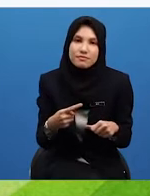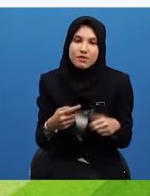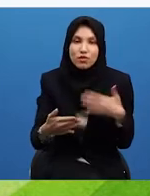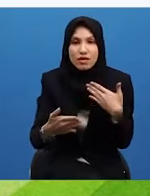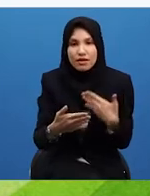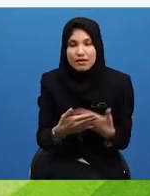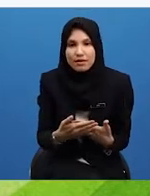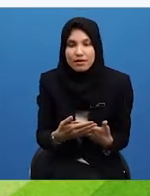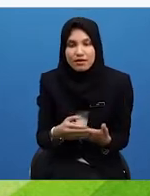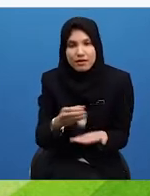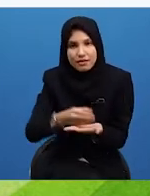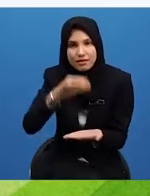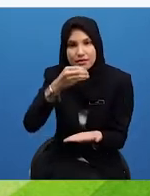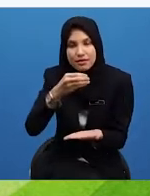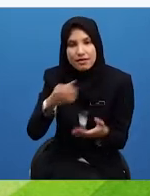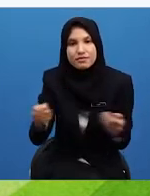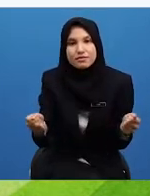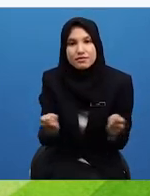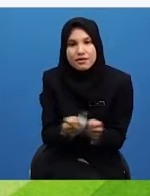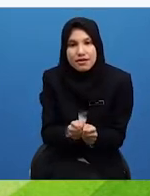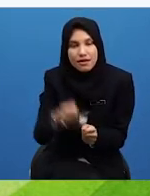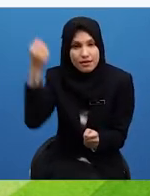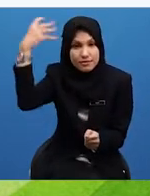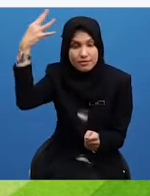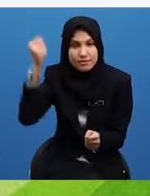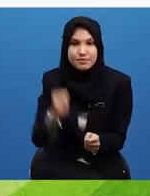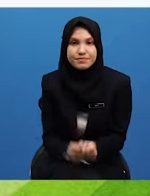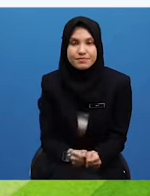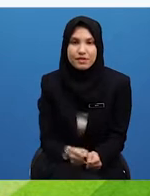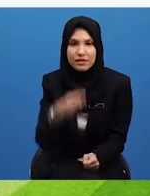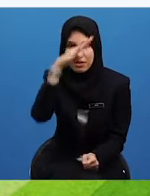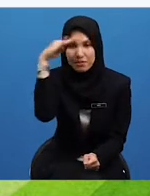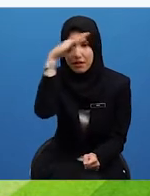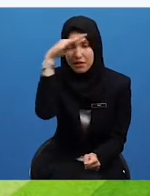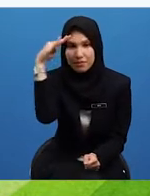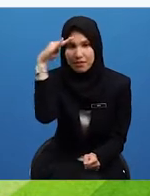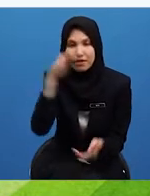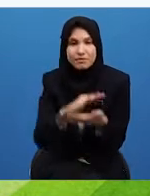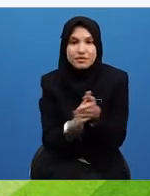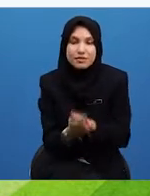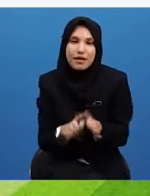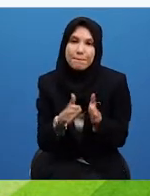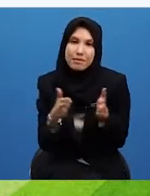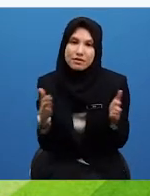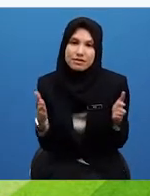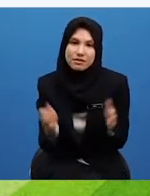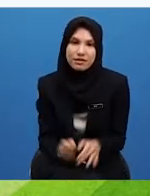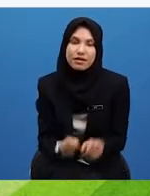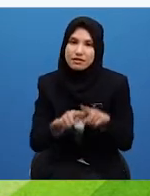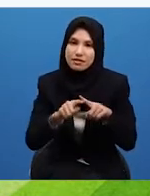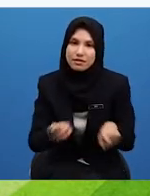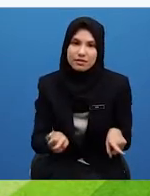genes dengan cahaya size bayang-bayang jadi besar tetapi